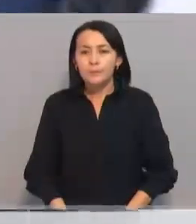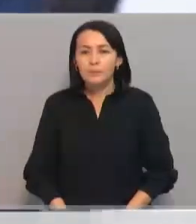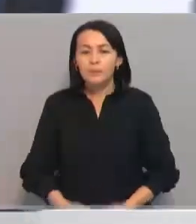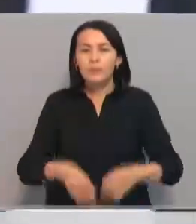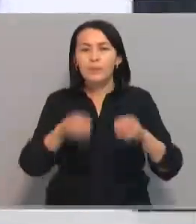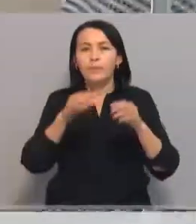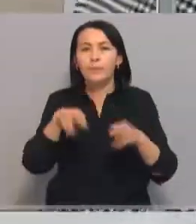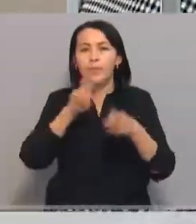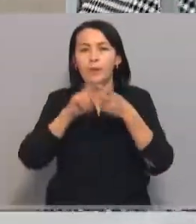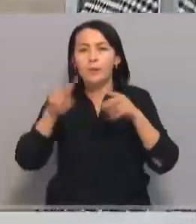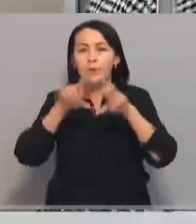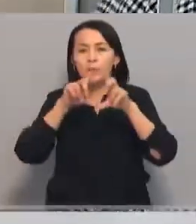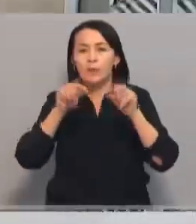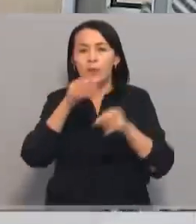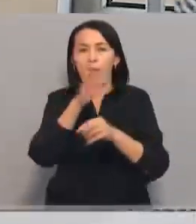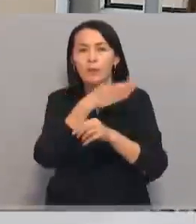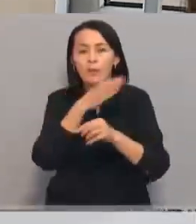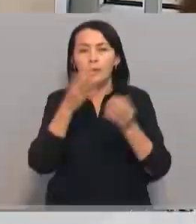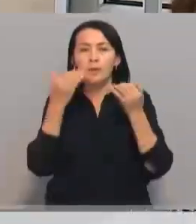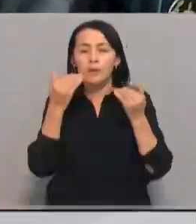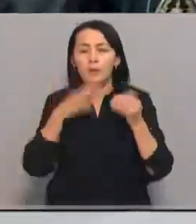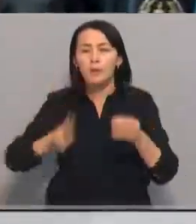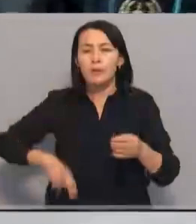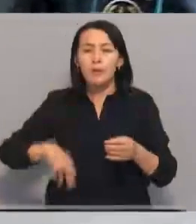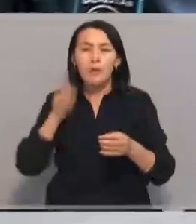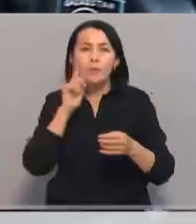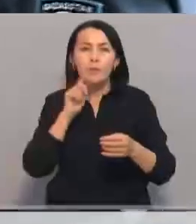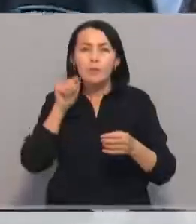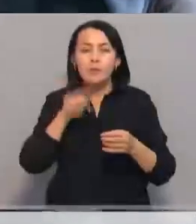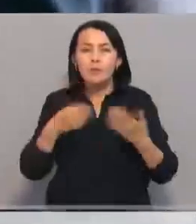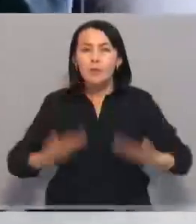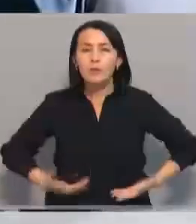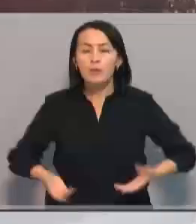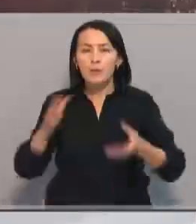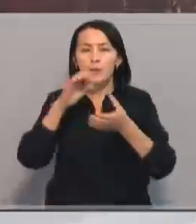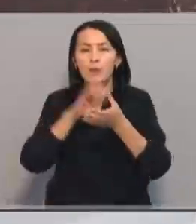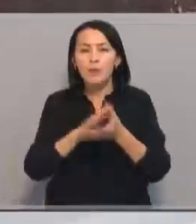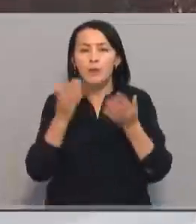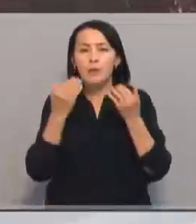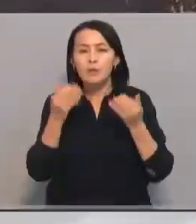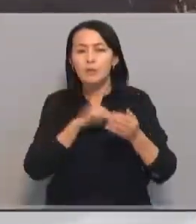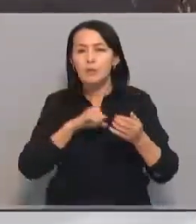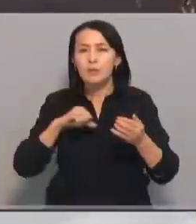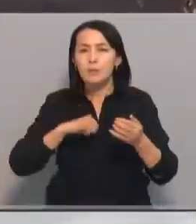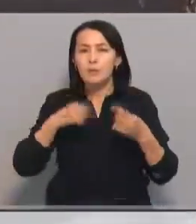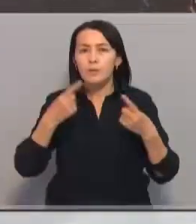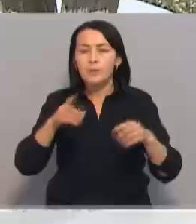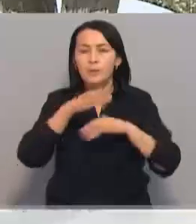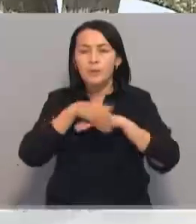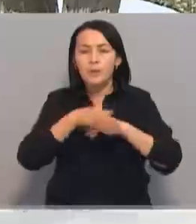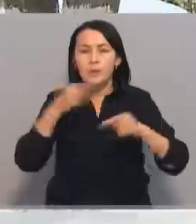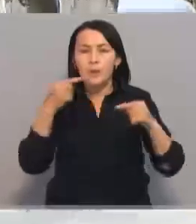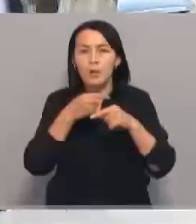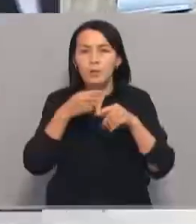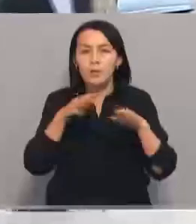Абақтыны аралауға келген 80-ге жуық мектептің директорлары уақытша ұстау изоляторындағы жағдаймен танысып жүр. Өз еріктерімен емес әрине. Сыбайлас жемқорлыққа